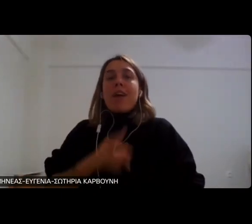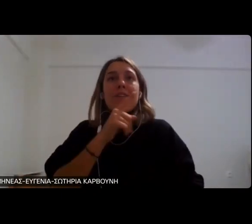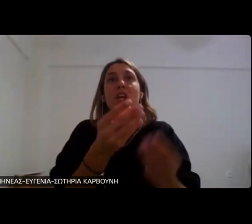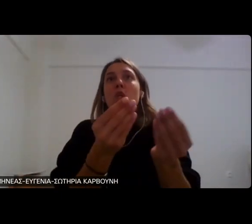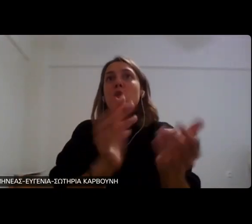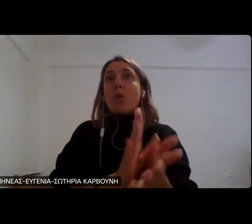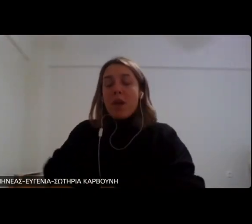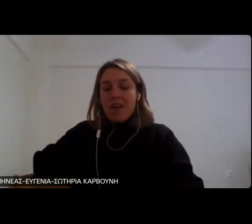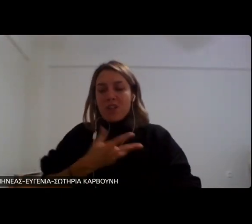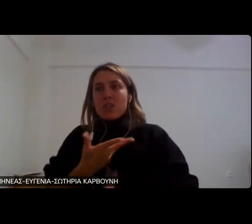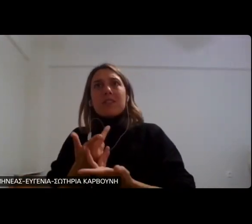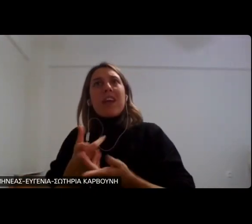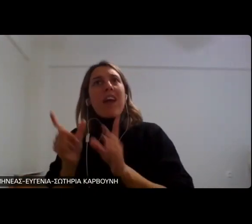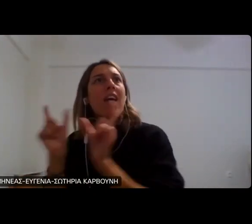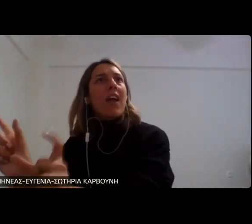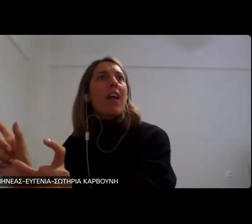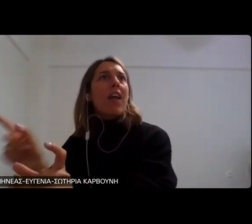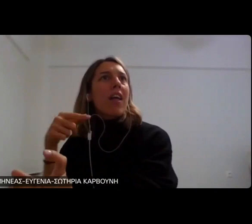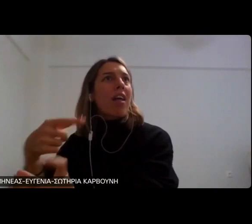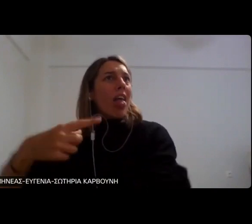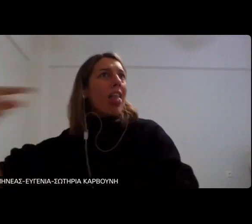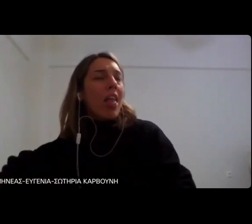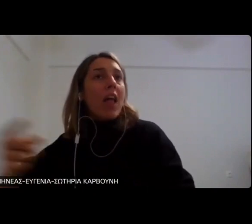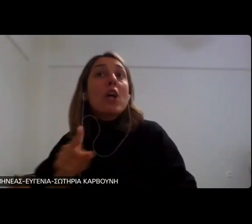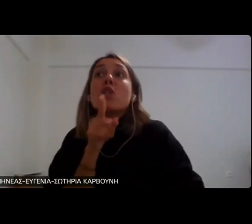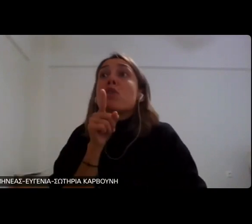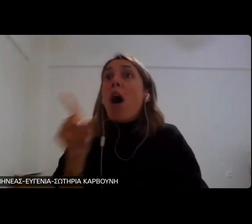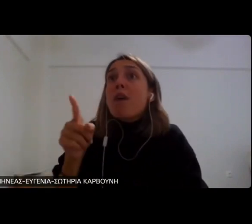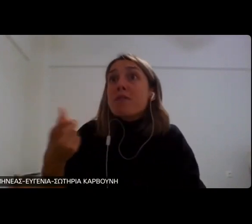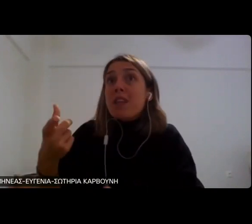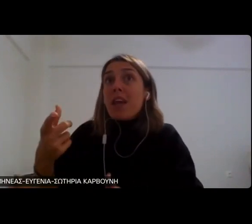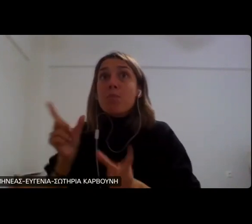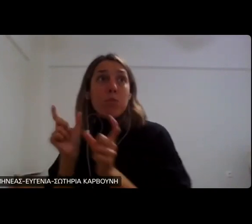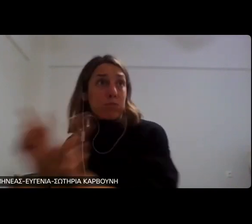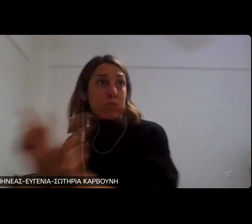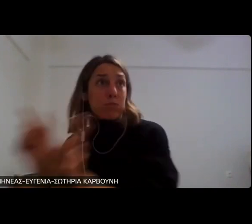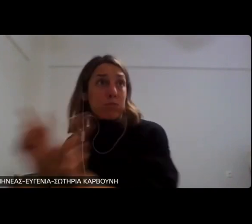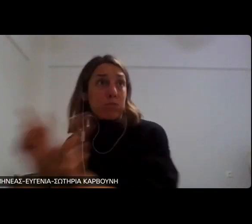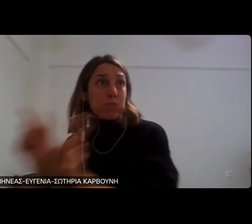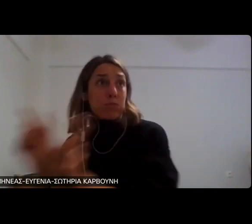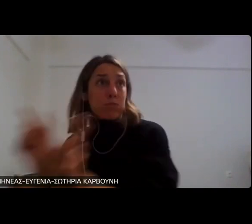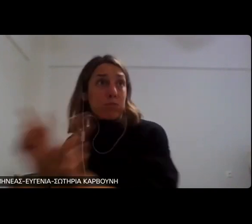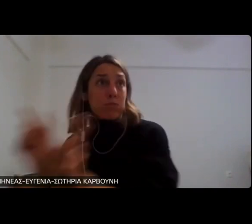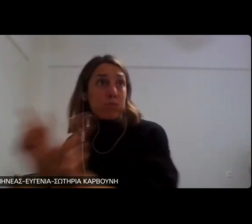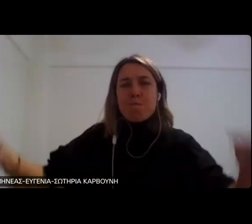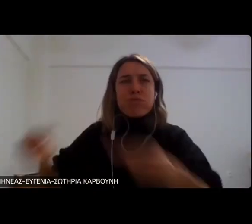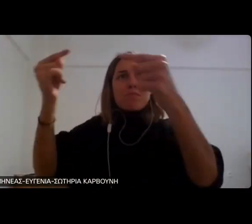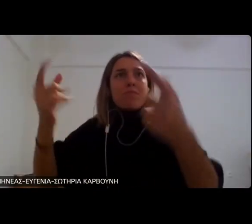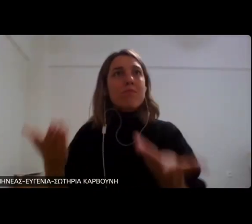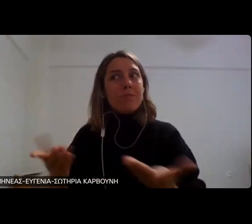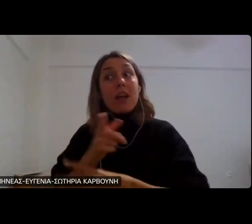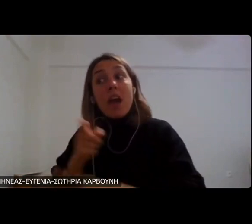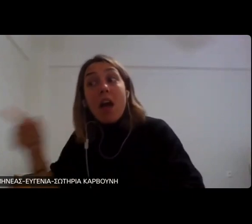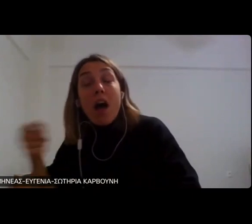οι αποκλεισμένοι θα έρθουν σε σύγκρουση με μια έτσι, επιλογή η οποία έχει προταθεί και θα μας κάνουν να την